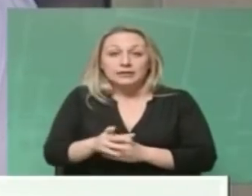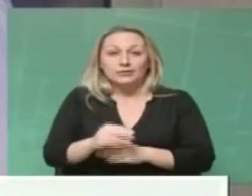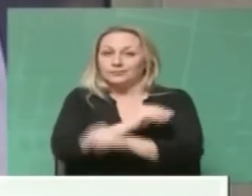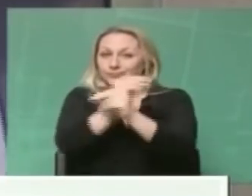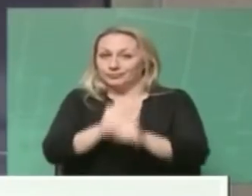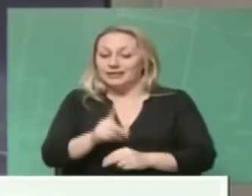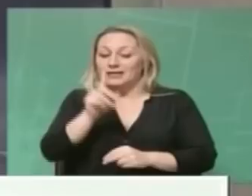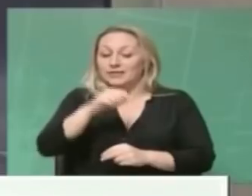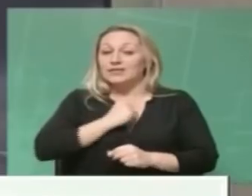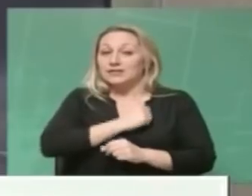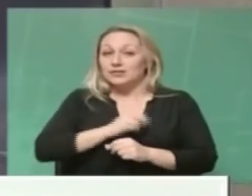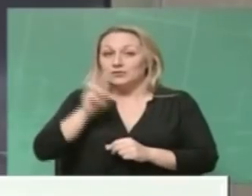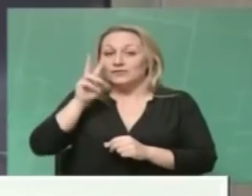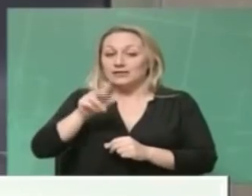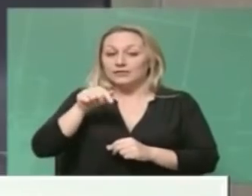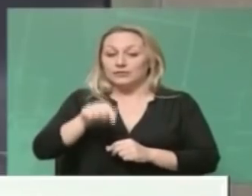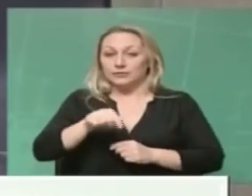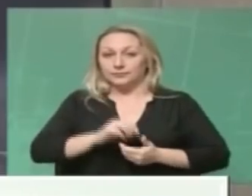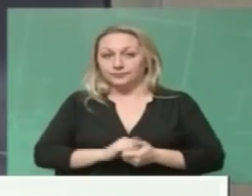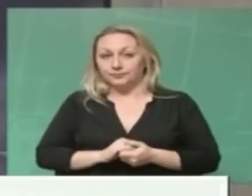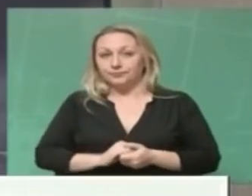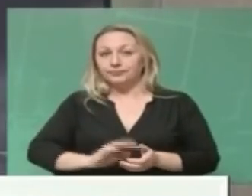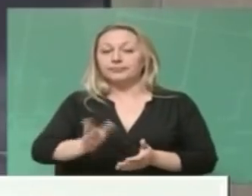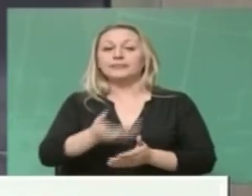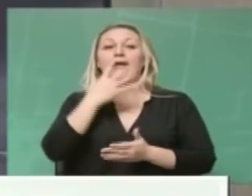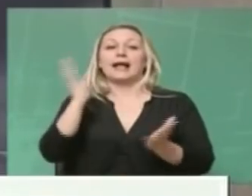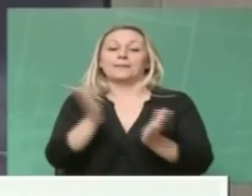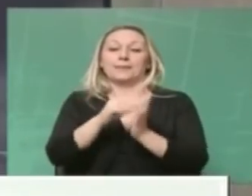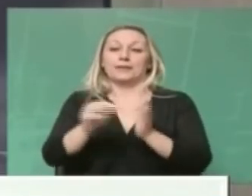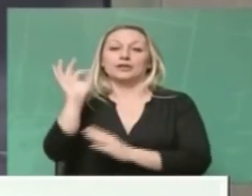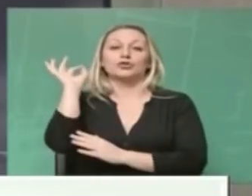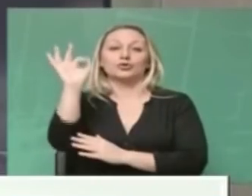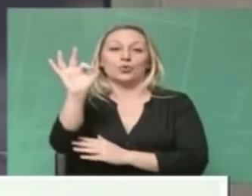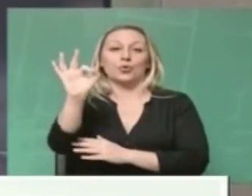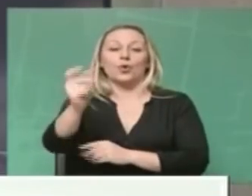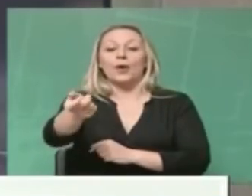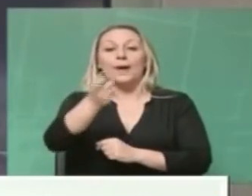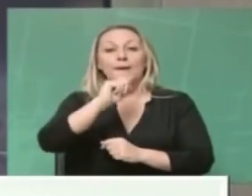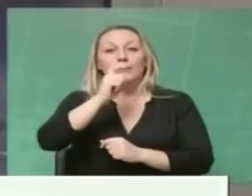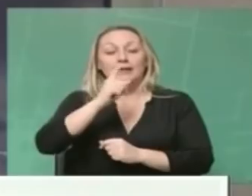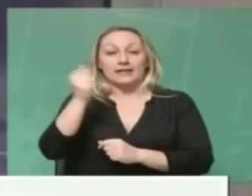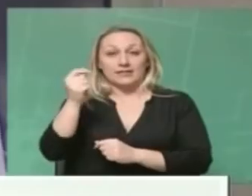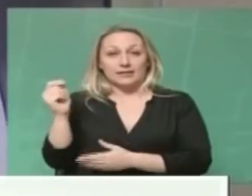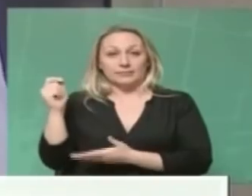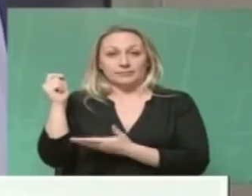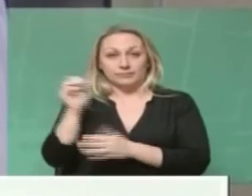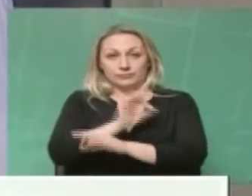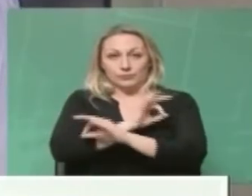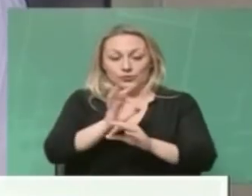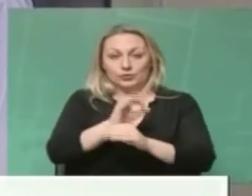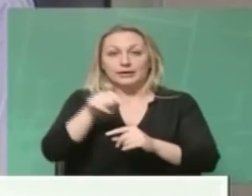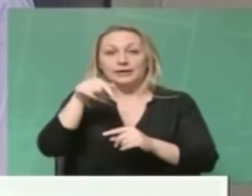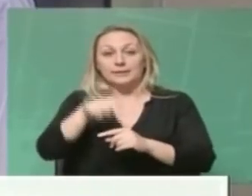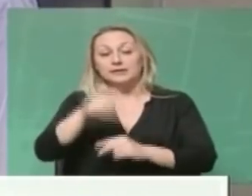βλέπουμε εμείς να διαμορφώνεται το πολιτικό πλαίσιο. Άμα δεν βάλεις στόχο, ας πούμε, την πολιτική της υποχρηματοδότησης, θα έχεις πρόβλημα. Στην